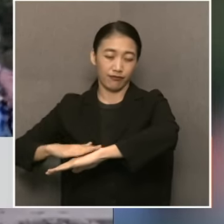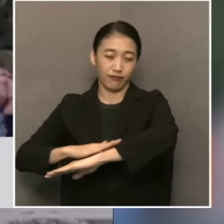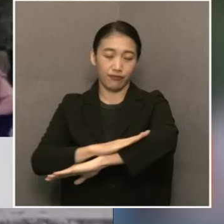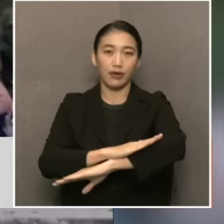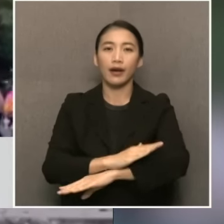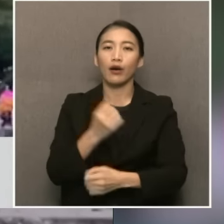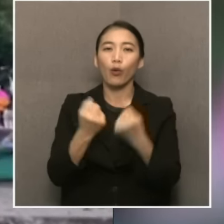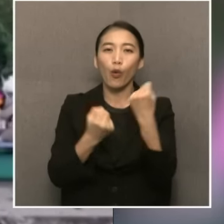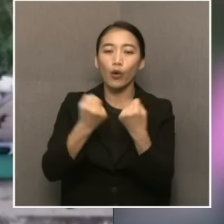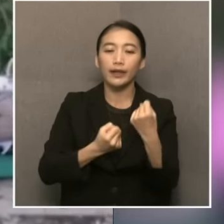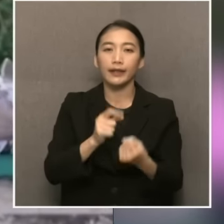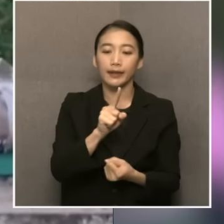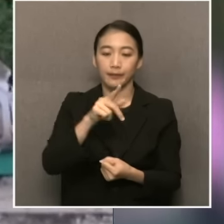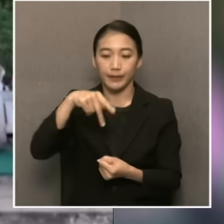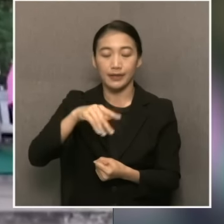1,486 คันค่ะ